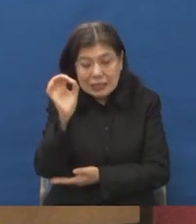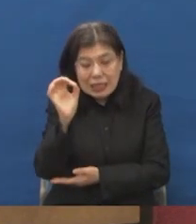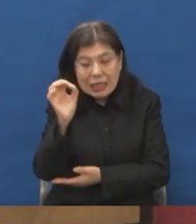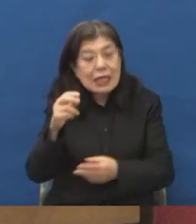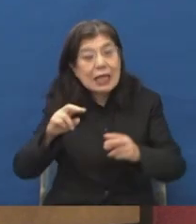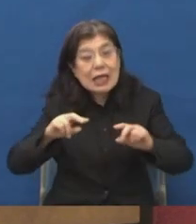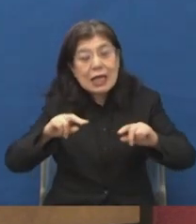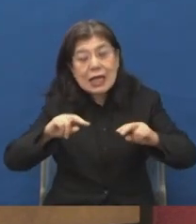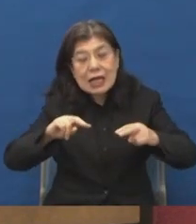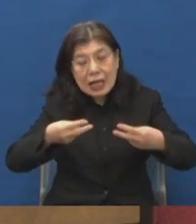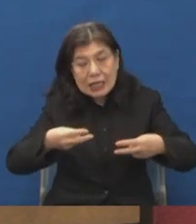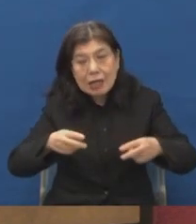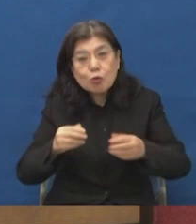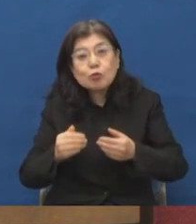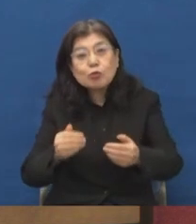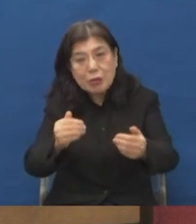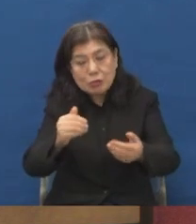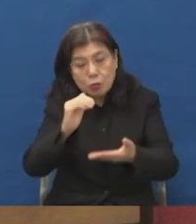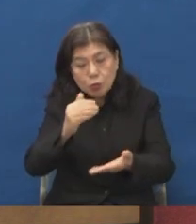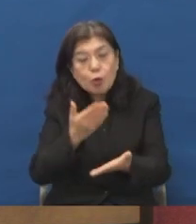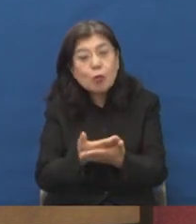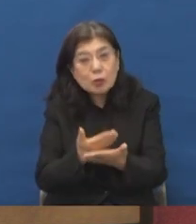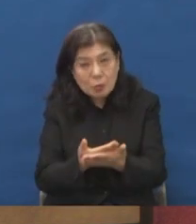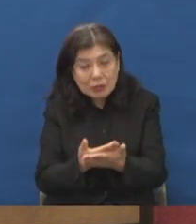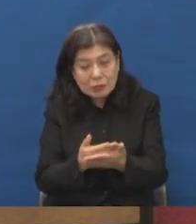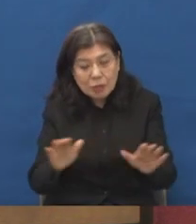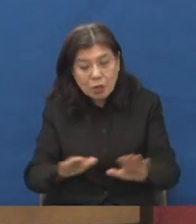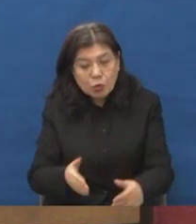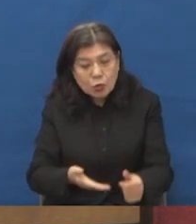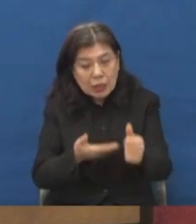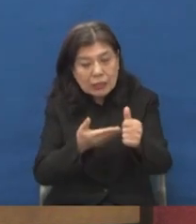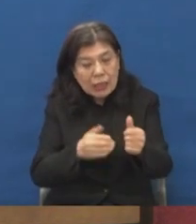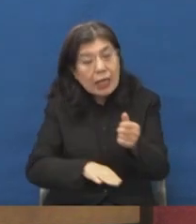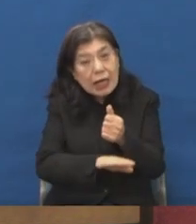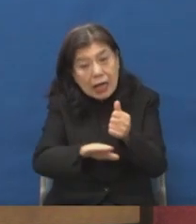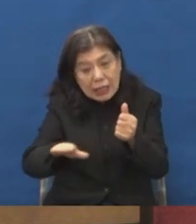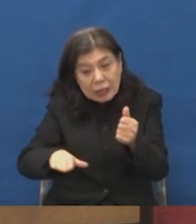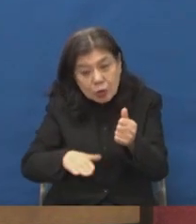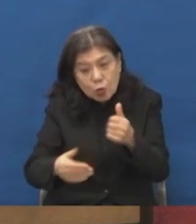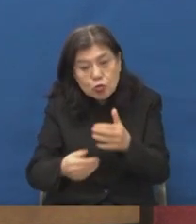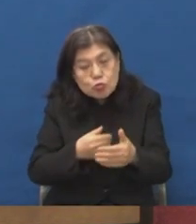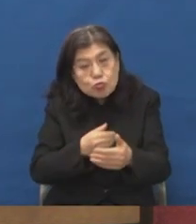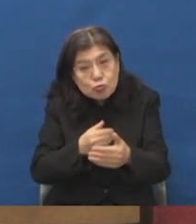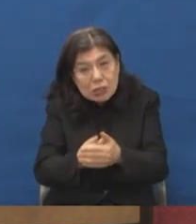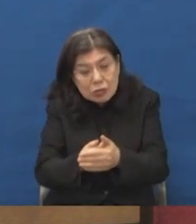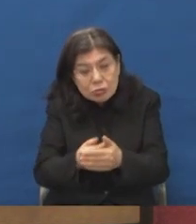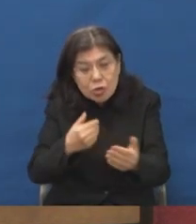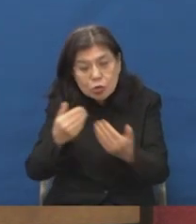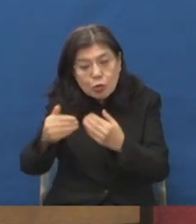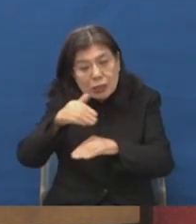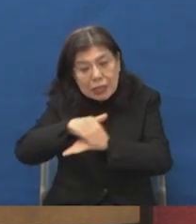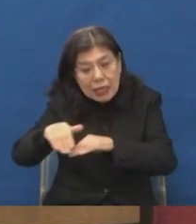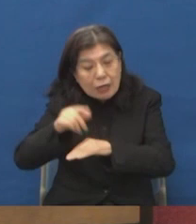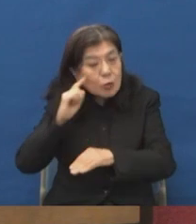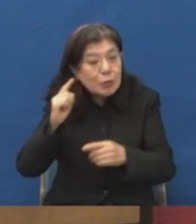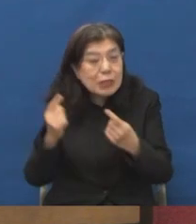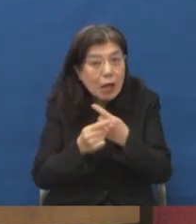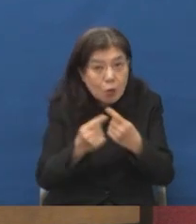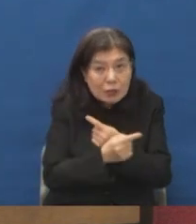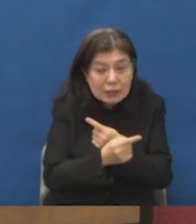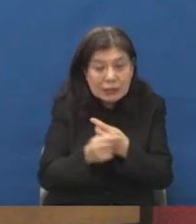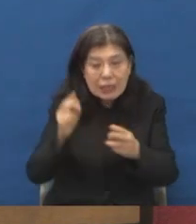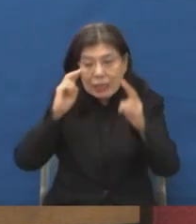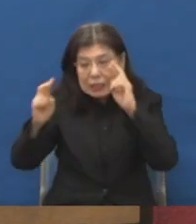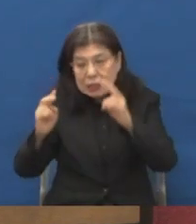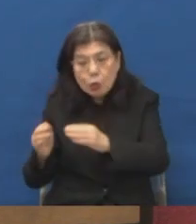ます。子育て・教育環境充実、都市計画の見直しや企業立地促進、人口減